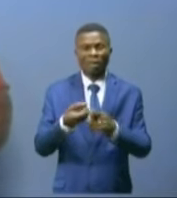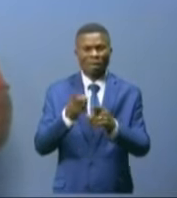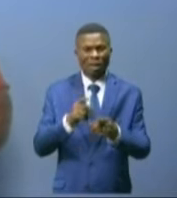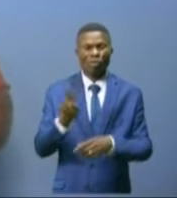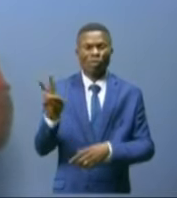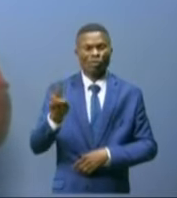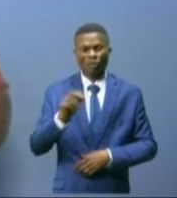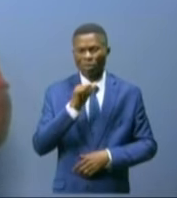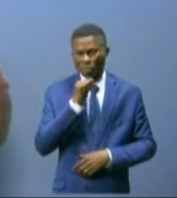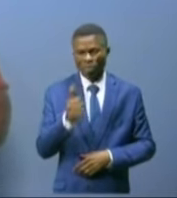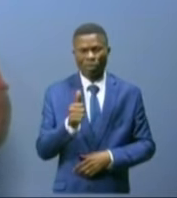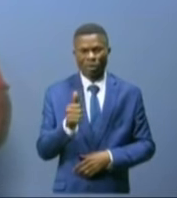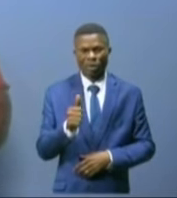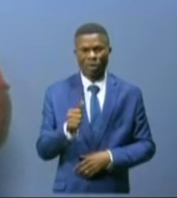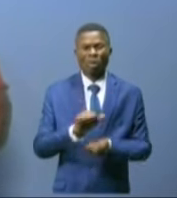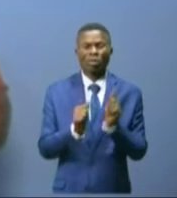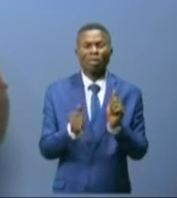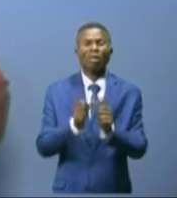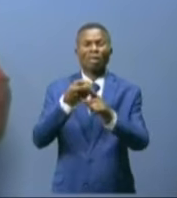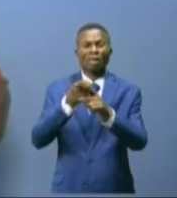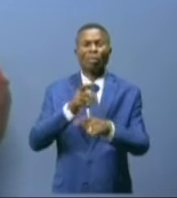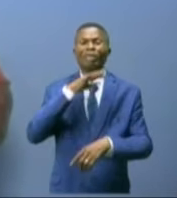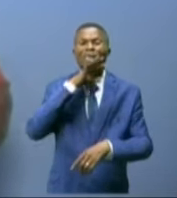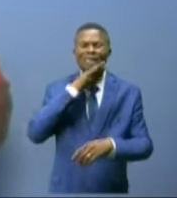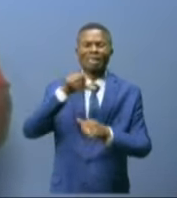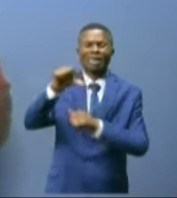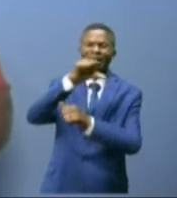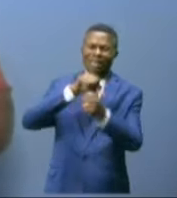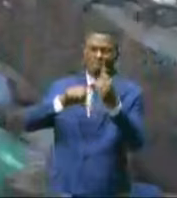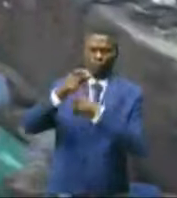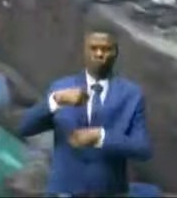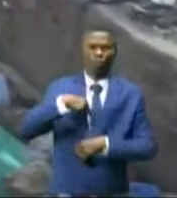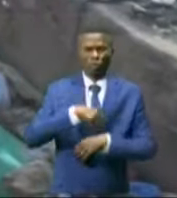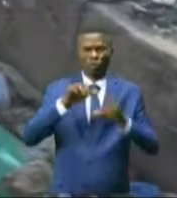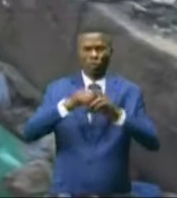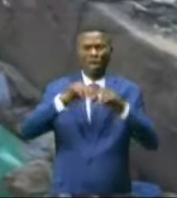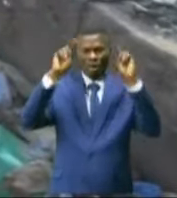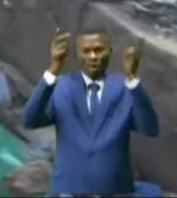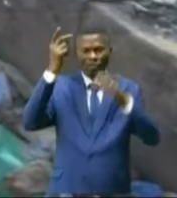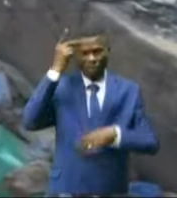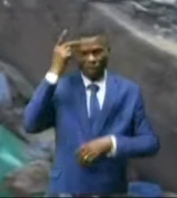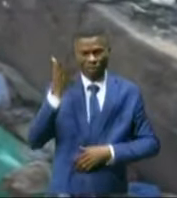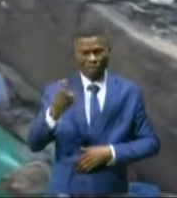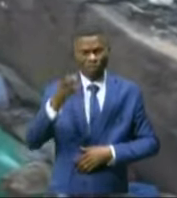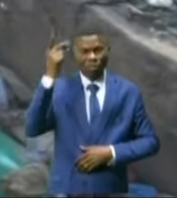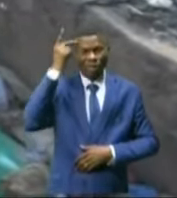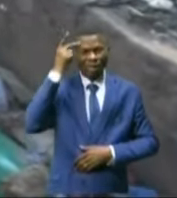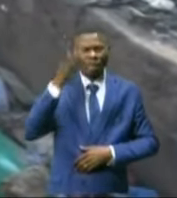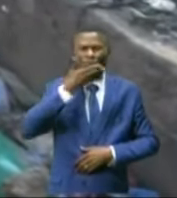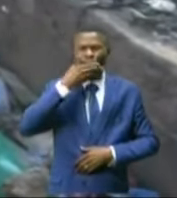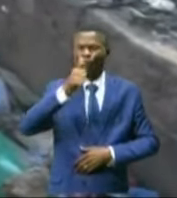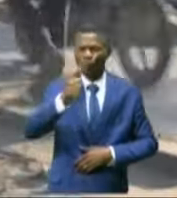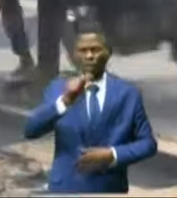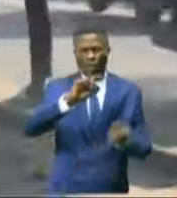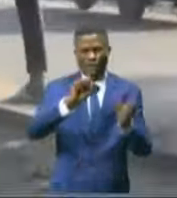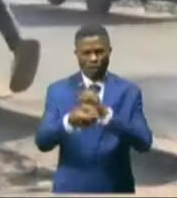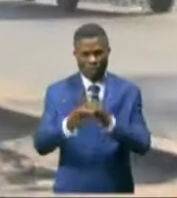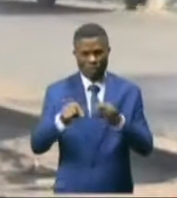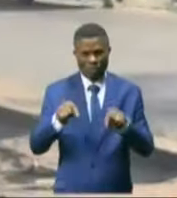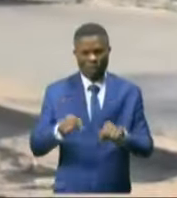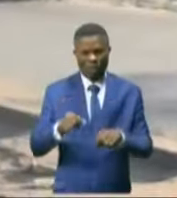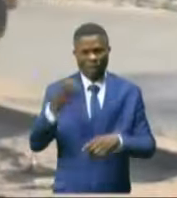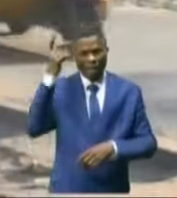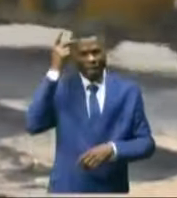non. Mais les virus, ça vient d'où? C'est à cause de toutes ces histoires-là. De Kinlabel, nous allons lentement, mais sûrement